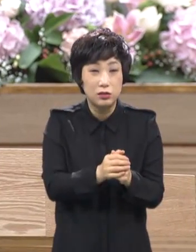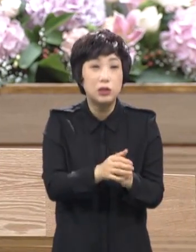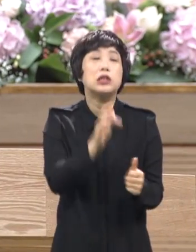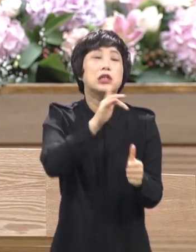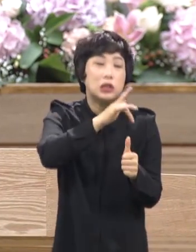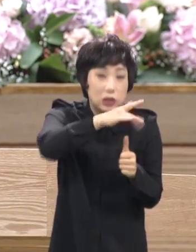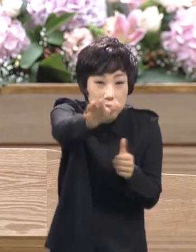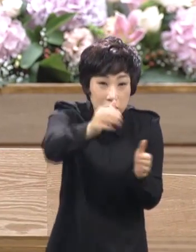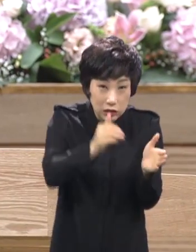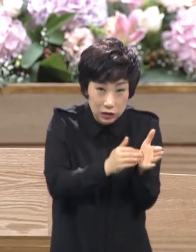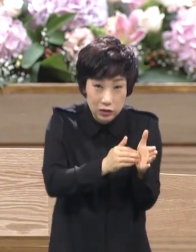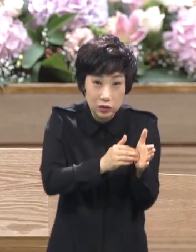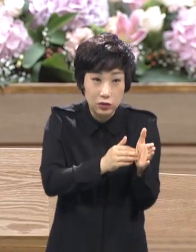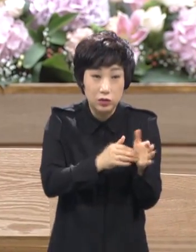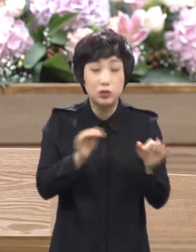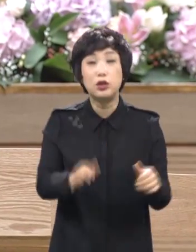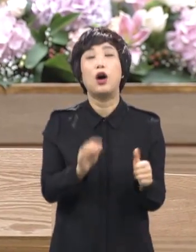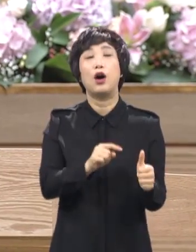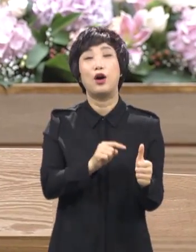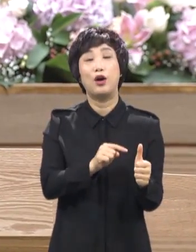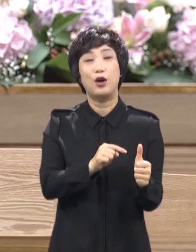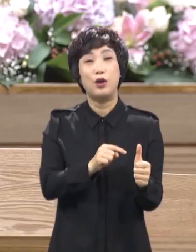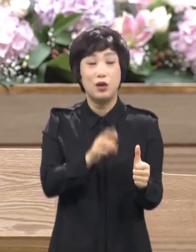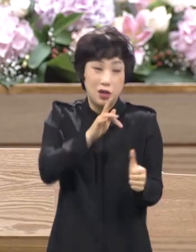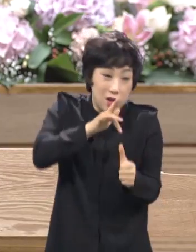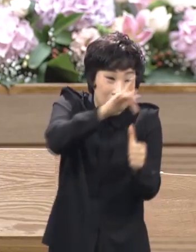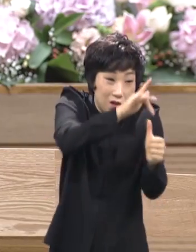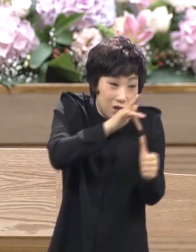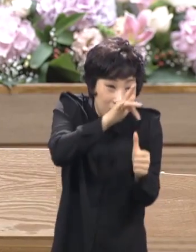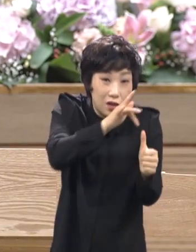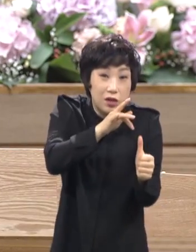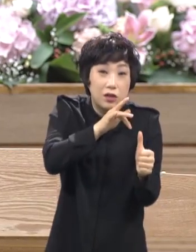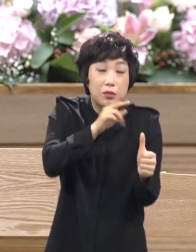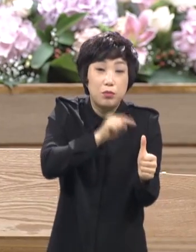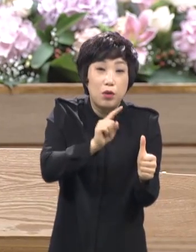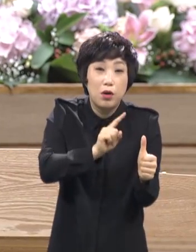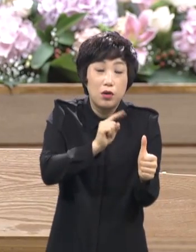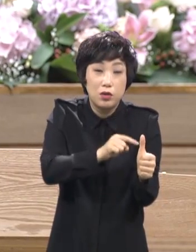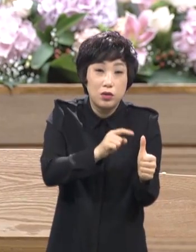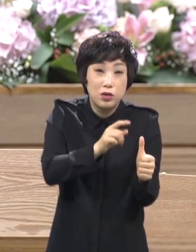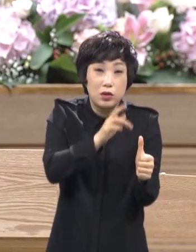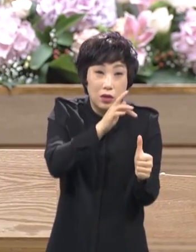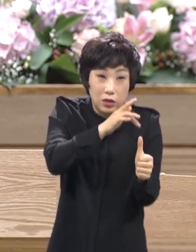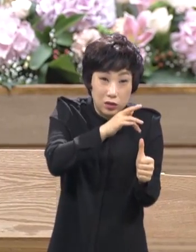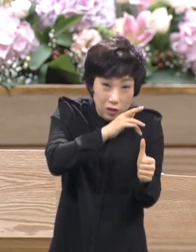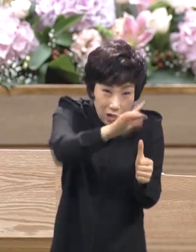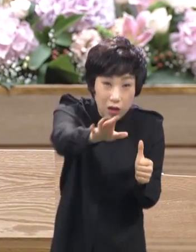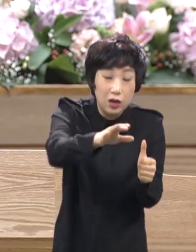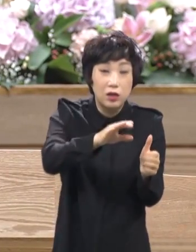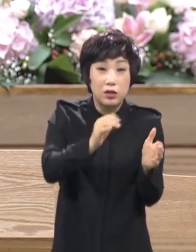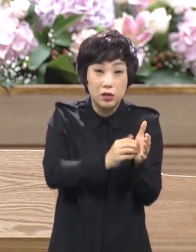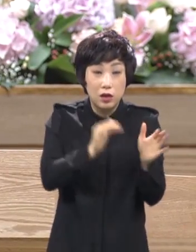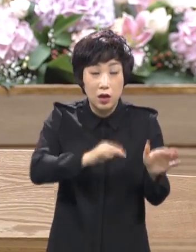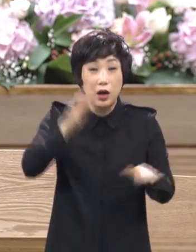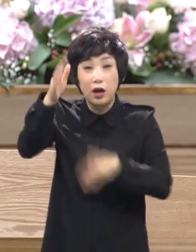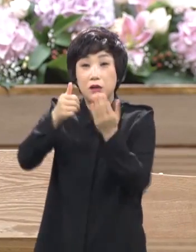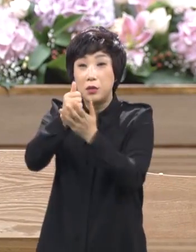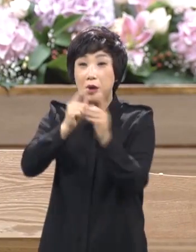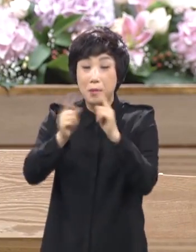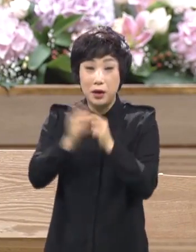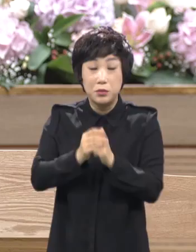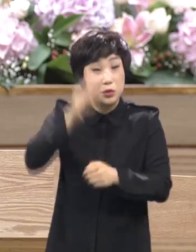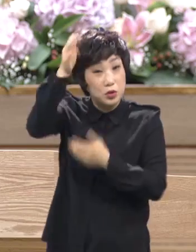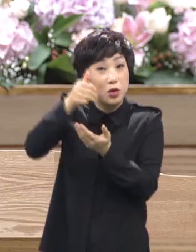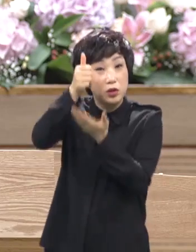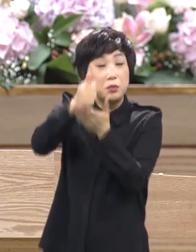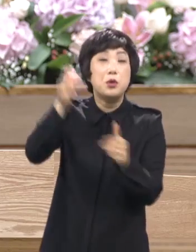내쫓으니 고놈이 그를 지배하고 있을 때 고놈이 내쫓을 때 하나님의 말씀에